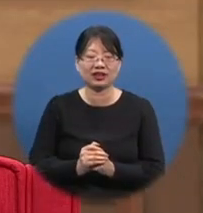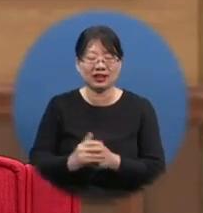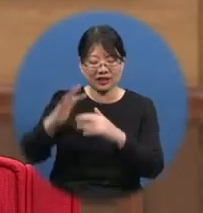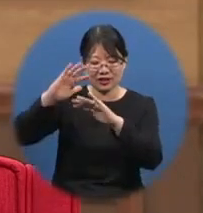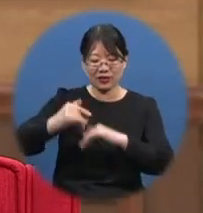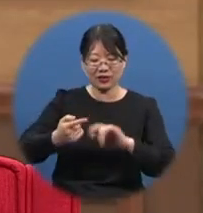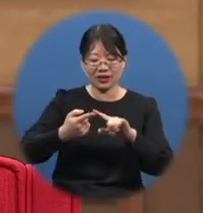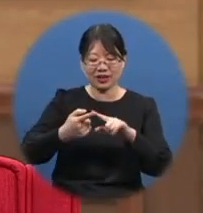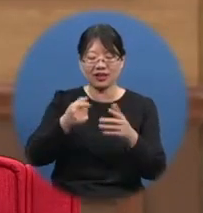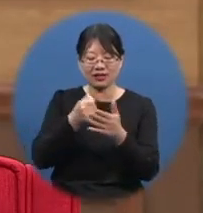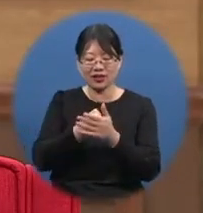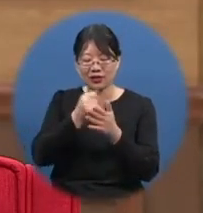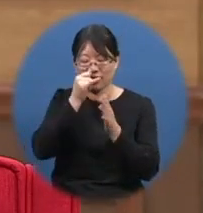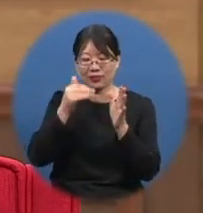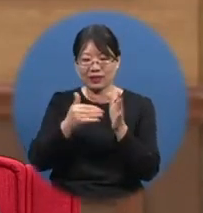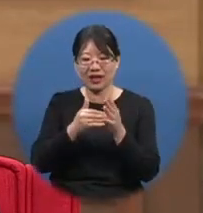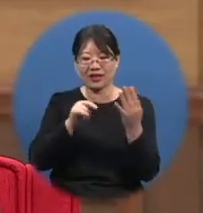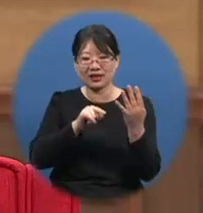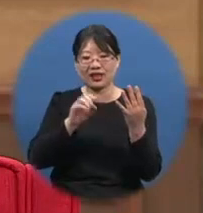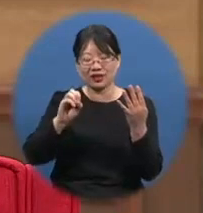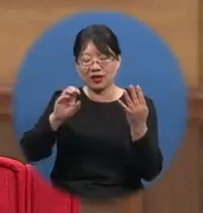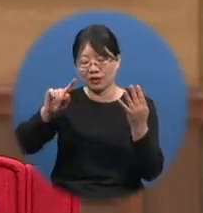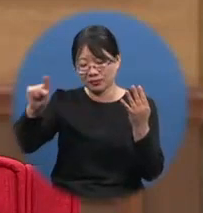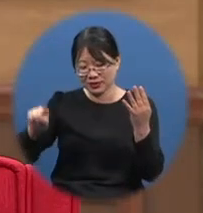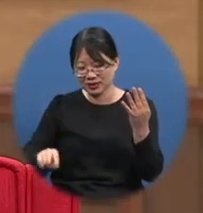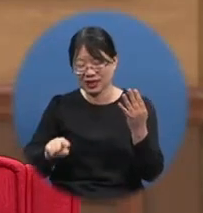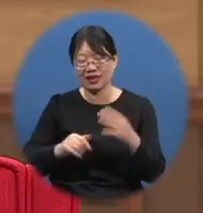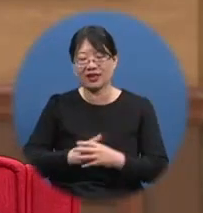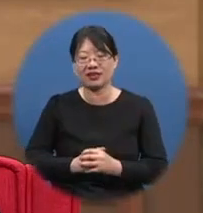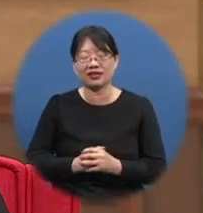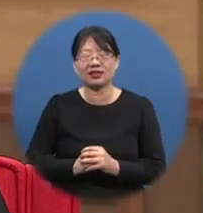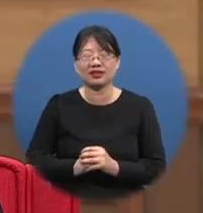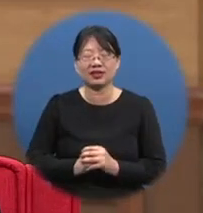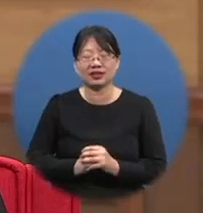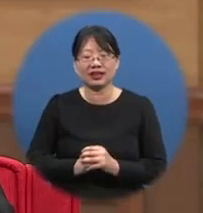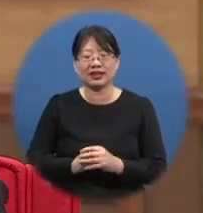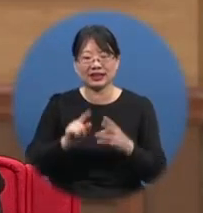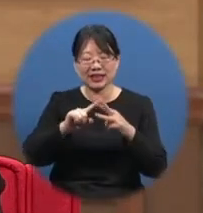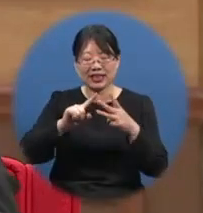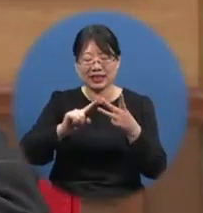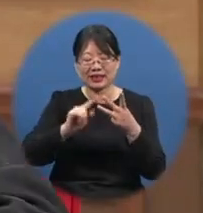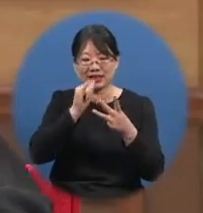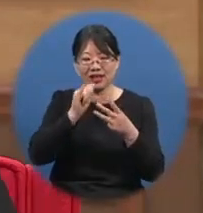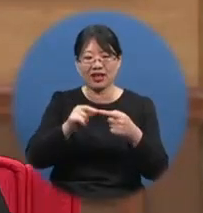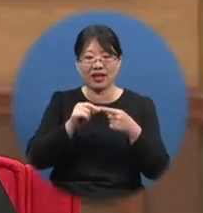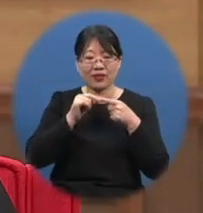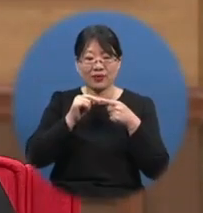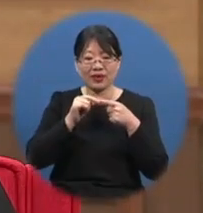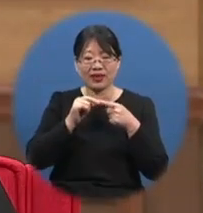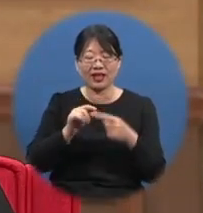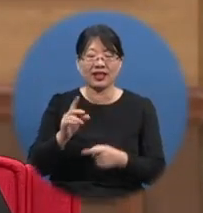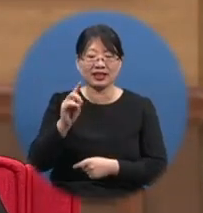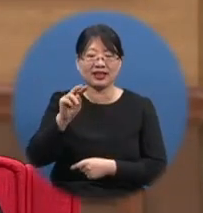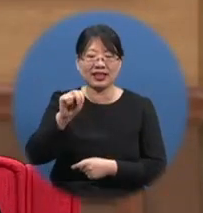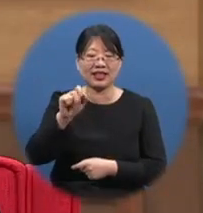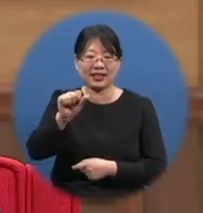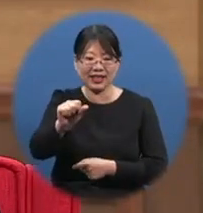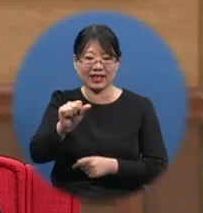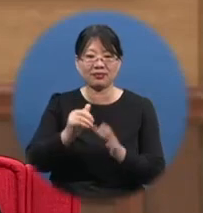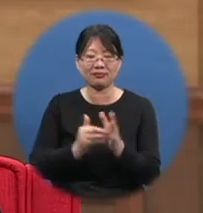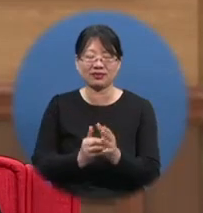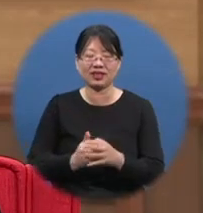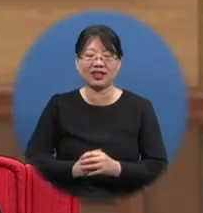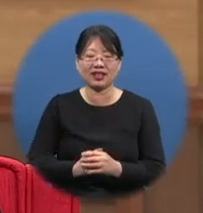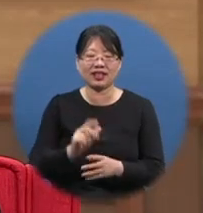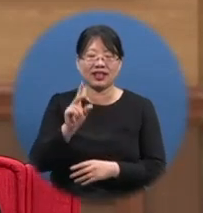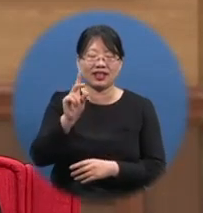요소를 이제 정의를 했습니다. 아이코리아 4.0 밑에. 4.0 아래에. 아래에. 세 가지. 첫 번째가 뭐예요? 하나는 첫 번째 DNA입니다.